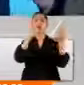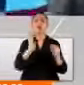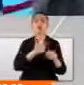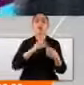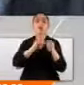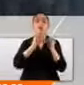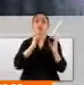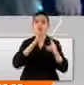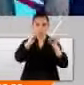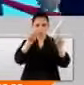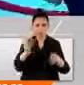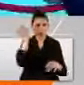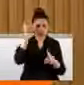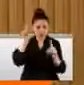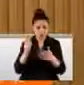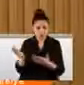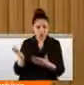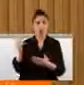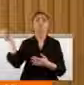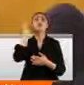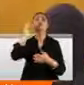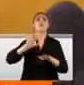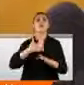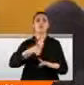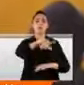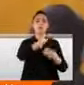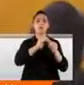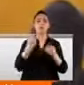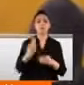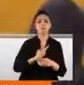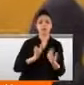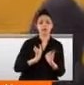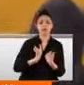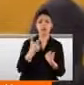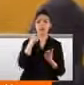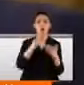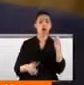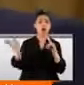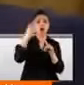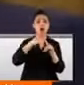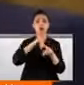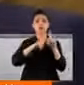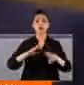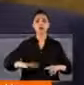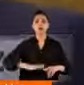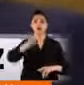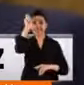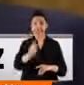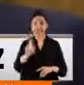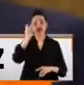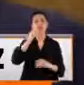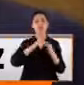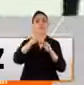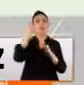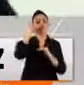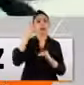mu? Duymadınız. Duyamazsınız. Onun derdi biziz. Sözlerini bir adım ileri götüren Kılıçdaroğlu, gerçek milliyetçinin kendileri